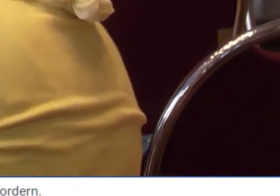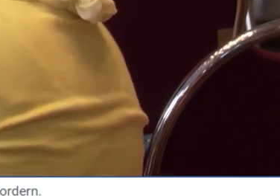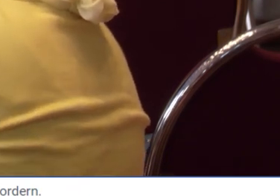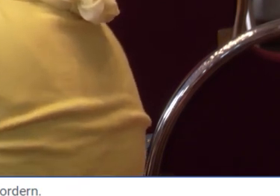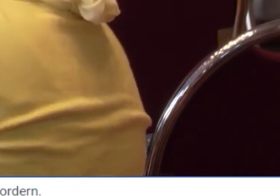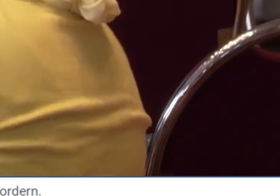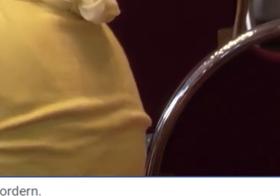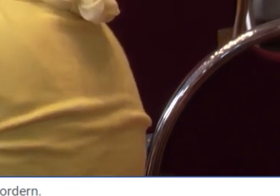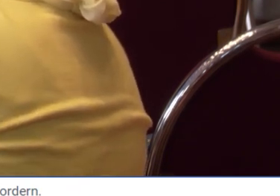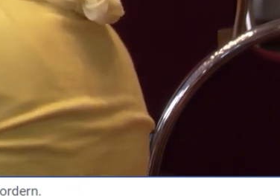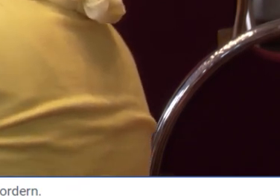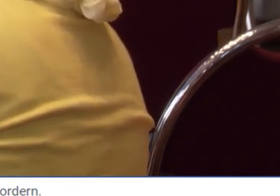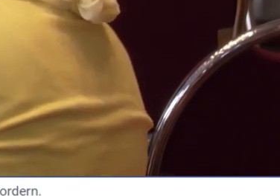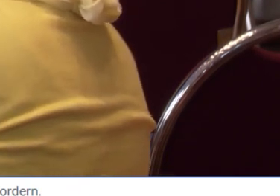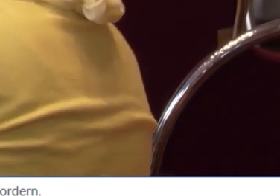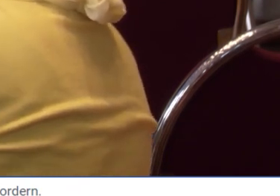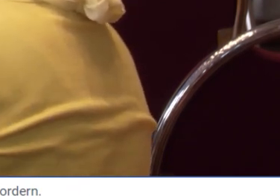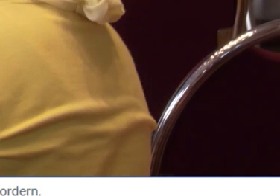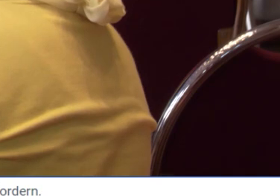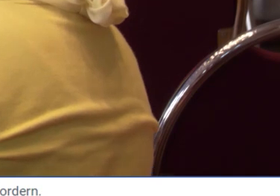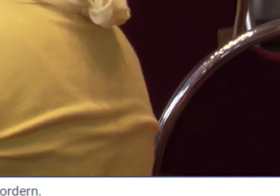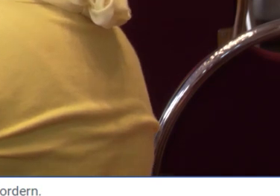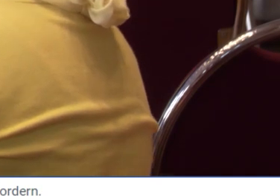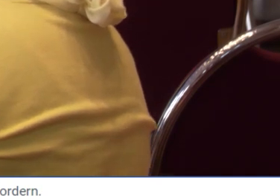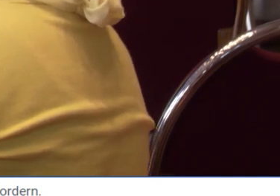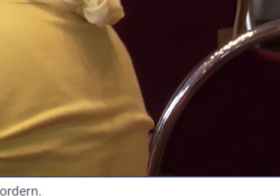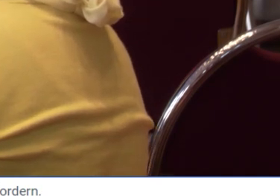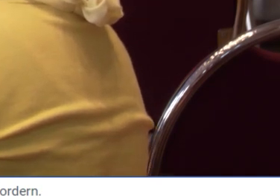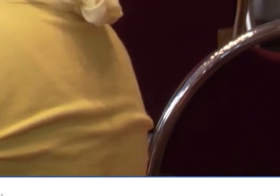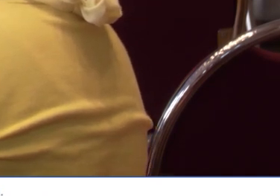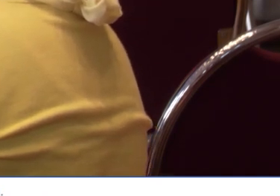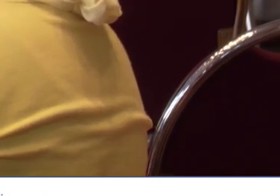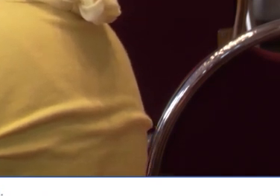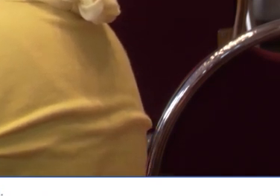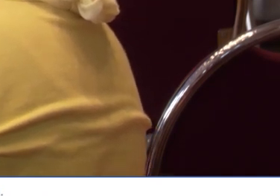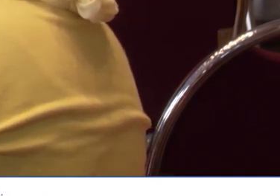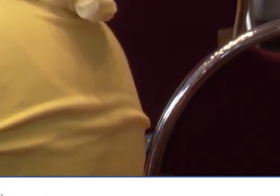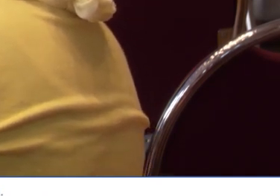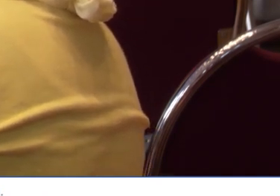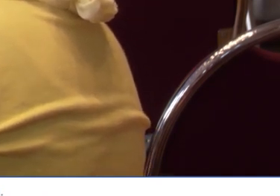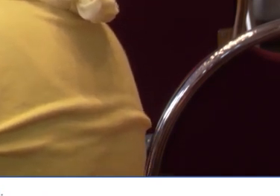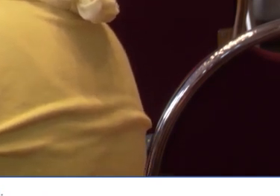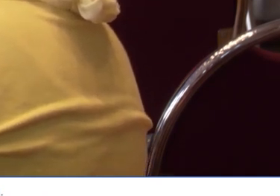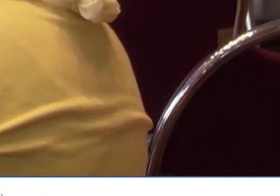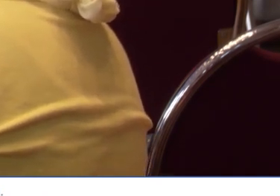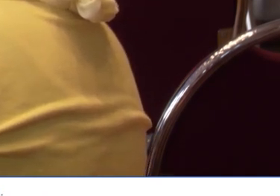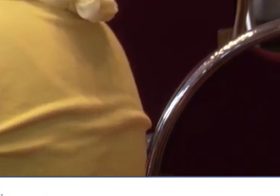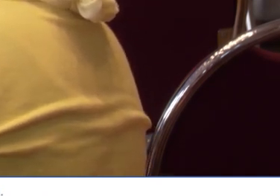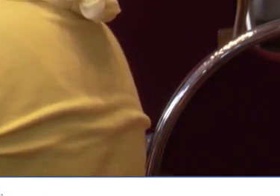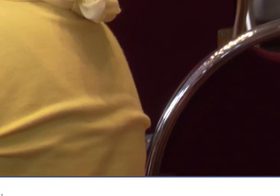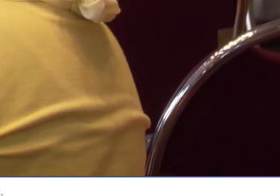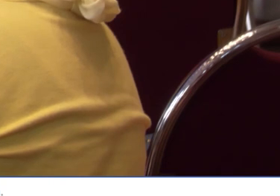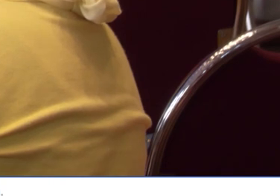sondern mit jeder macht sein Ding und der KSV entscheidet also über die Höhe der